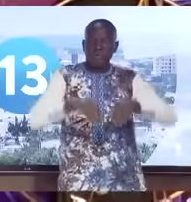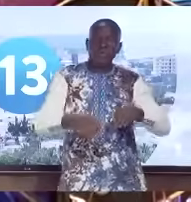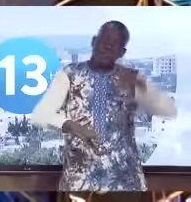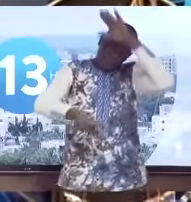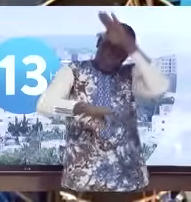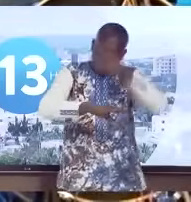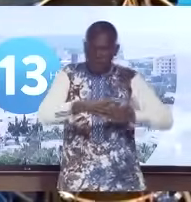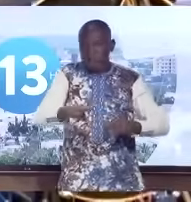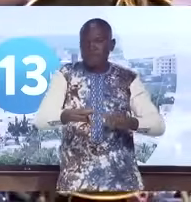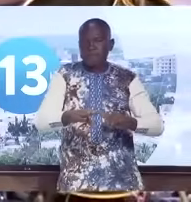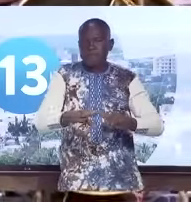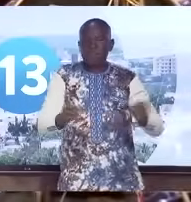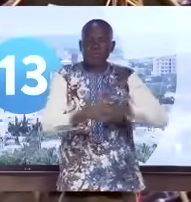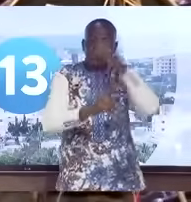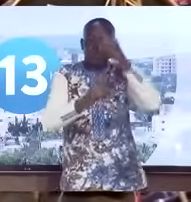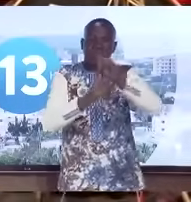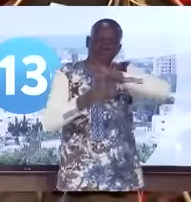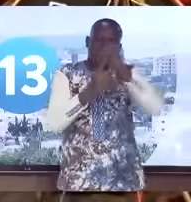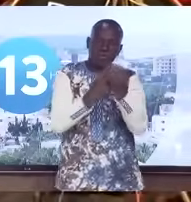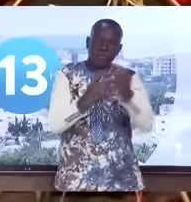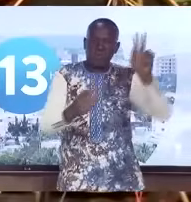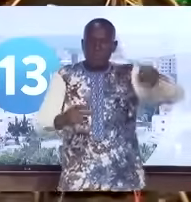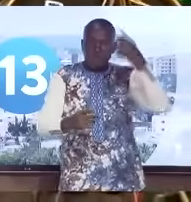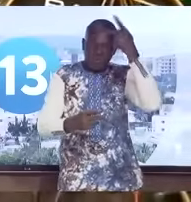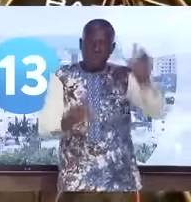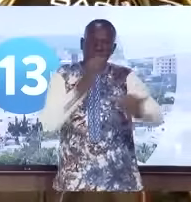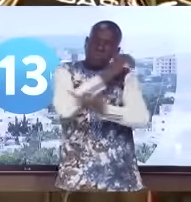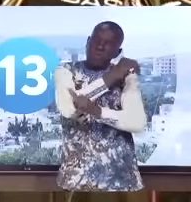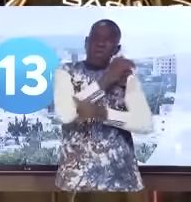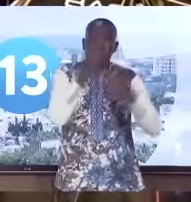appelle la situation sociopolitique de notre pays, pour voir